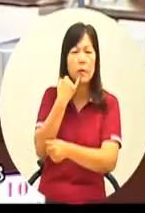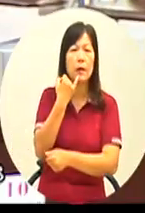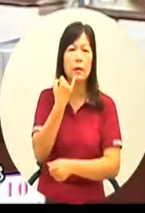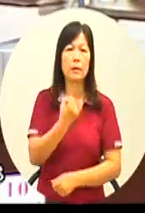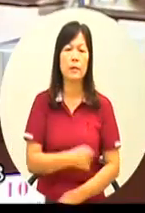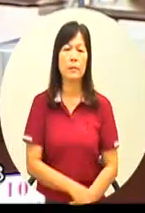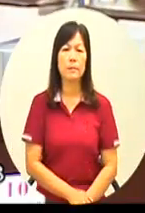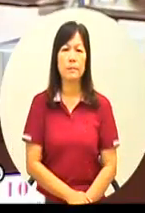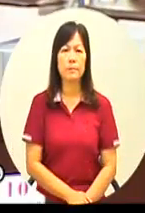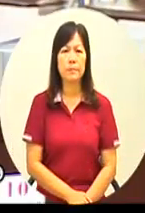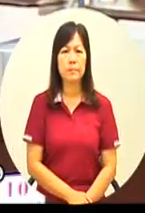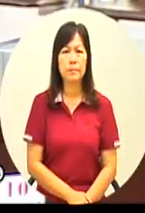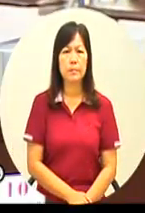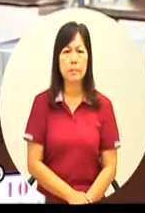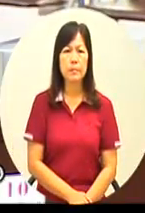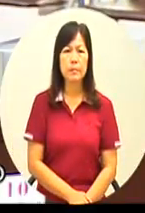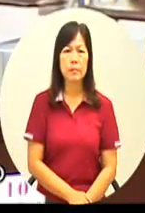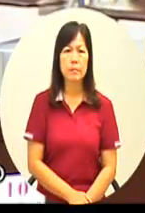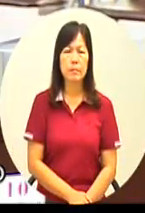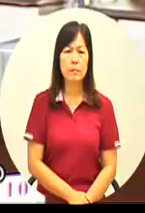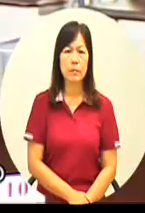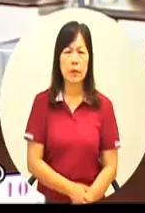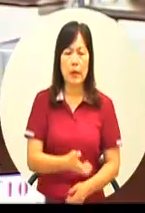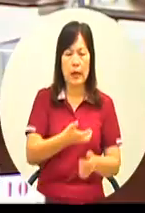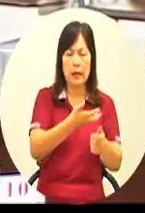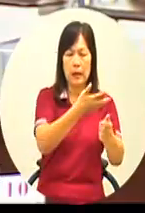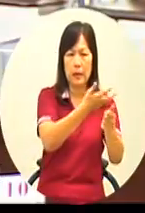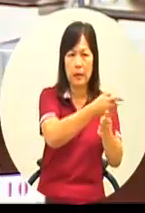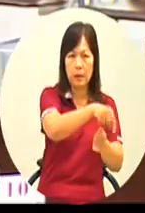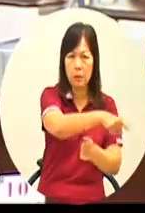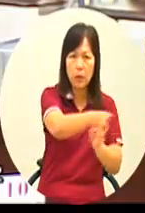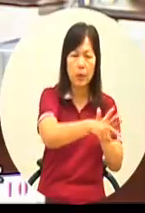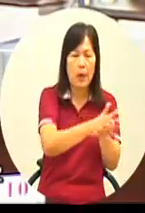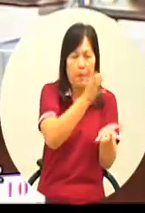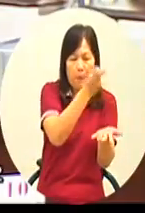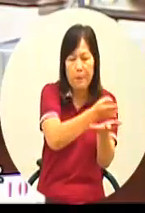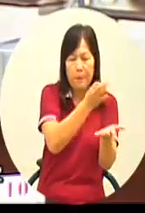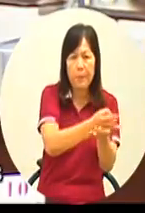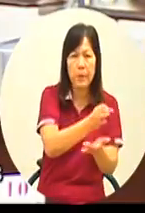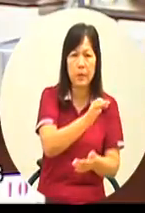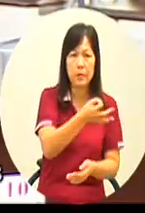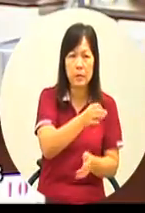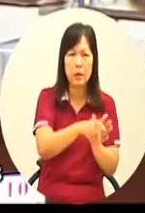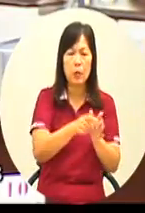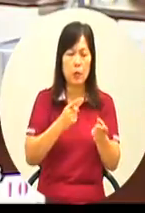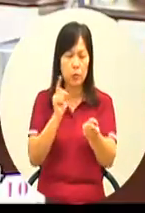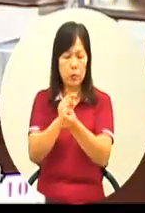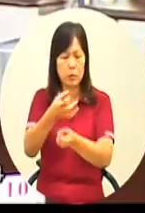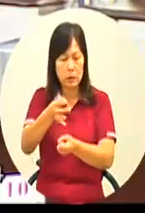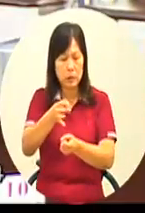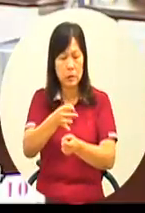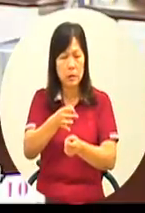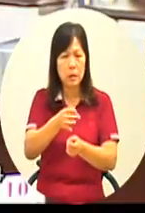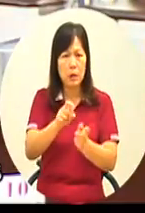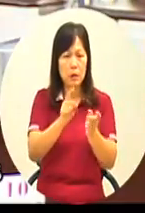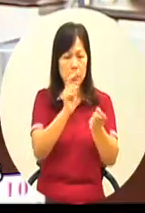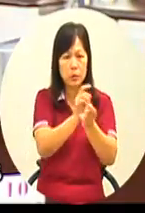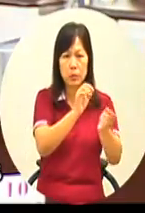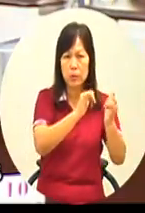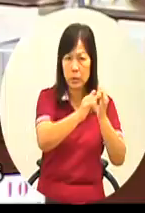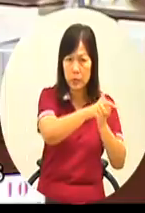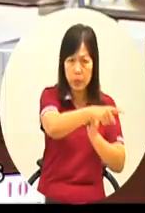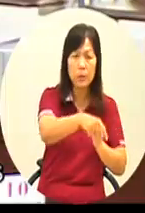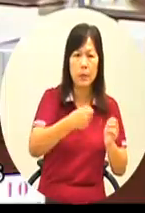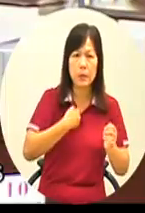会当讲吼，啊，会当讲，予咱个市民嘞，伊上介少个介绍，我知影，我了解就是讲咱个市民对不对啦？用